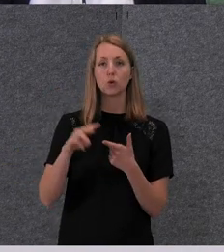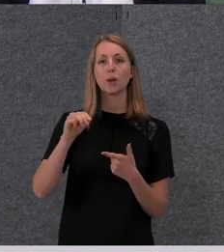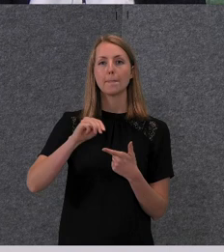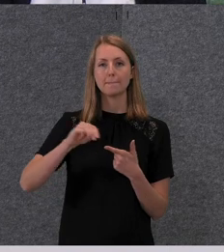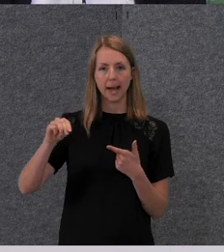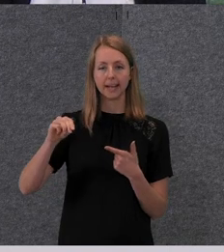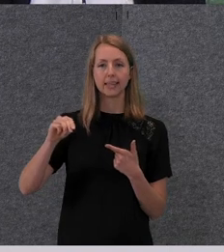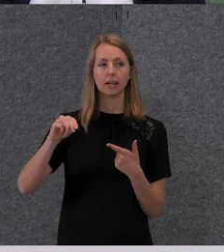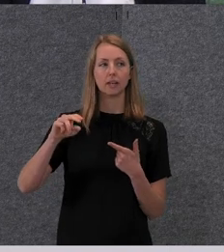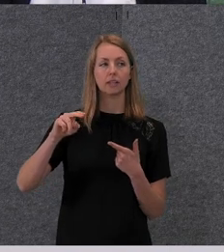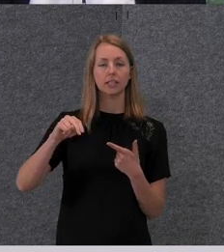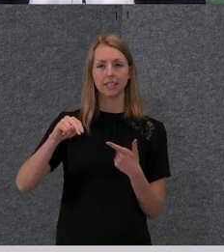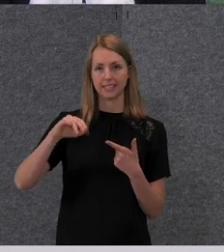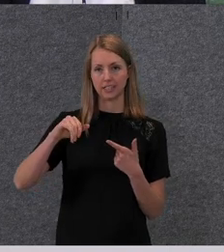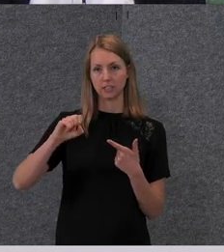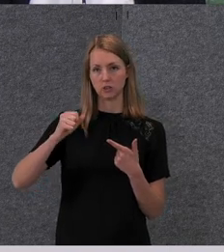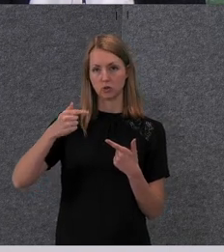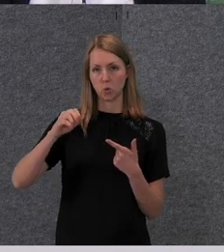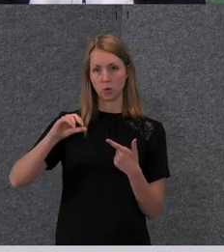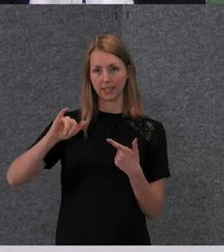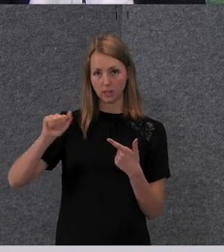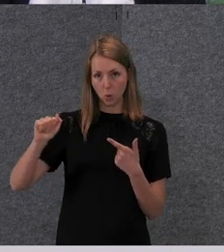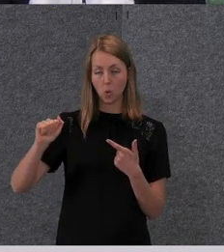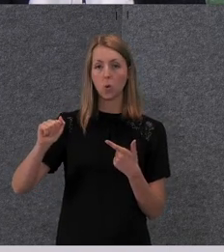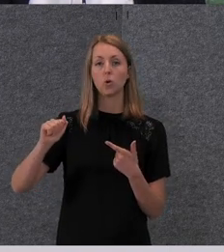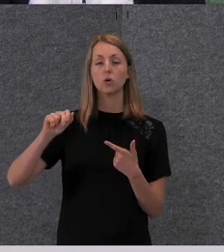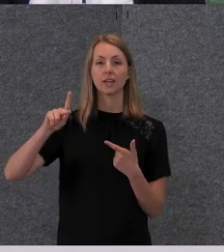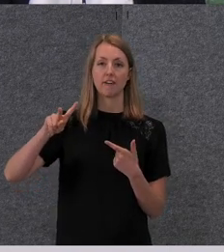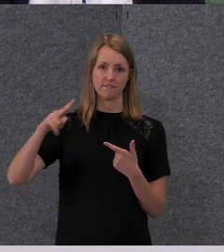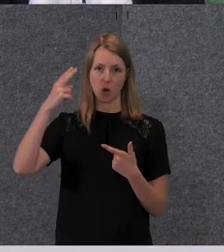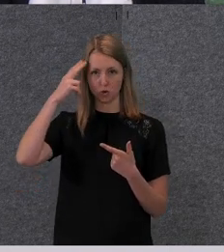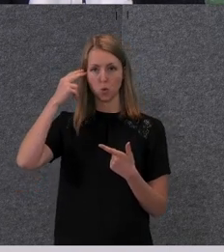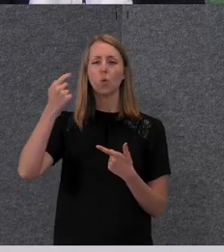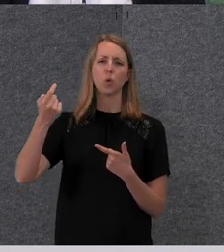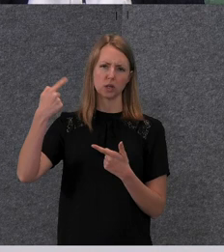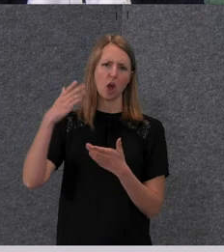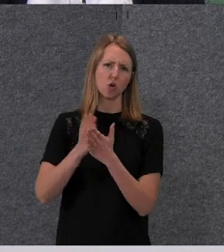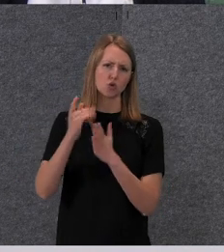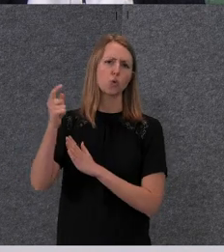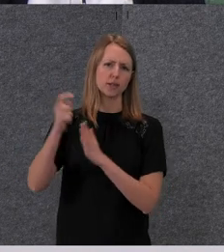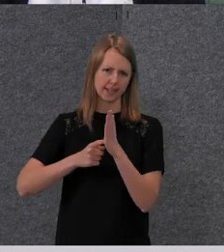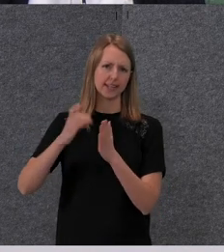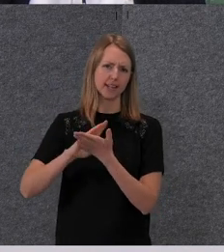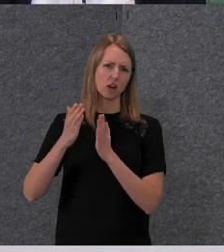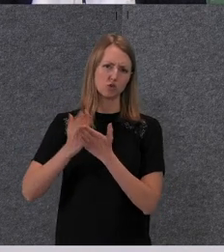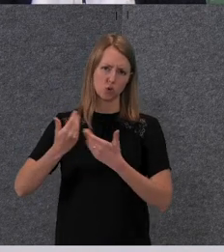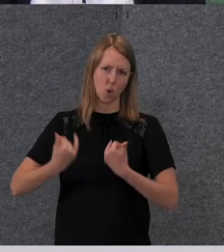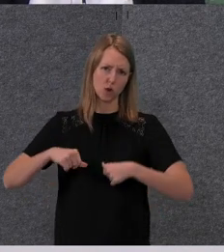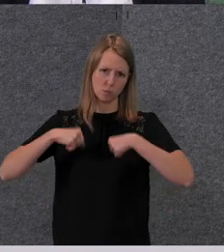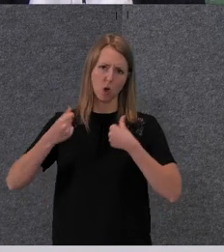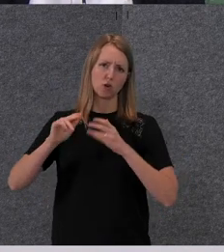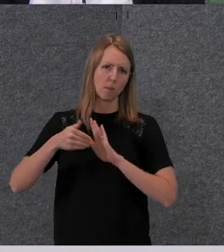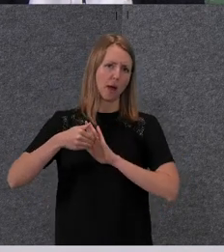Maria Nestorio aus dem KV Düren. Auch sie hatte sich ja digital heute Morgen noch